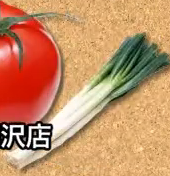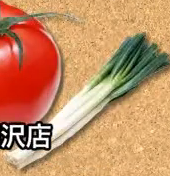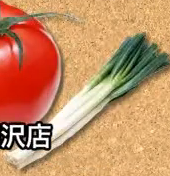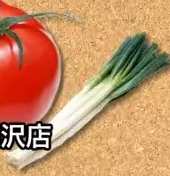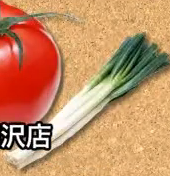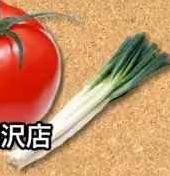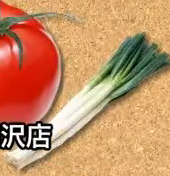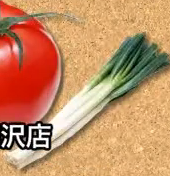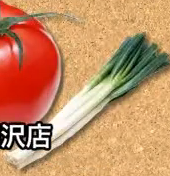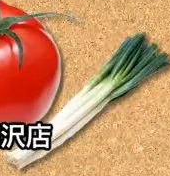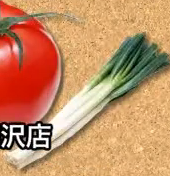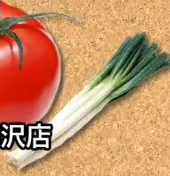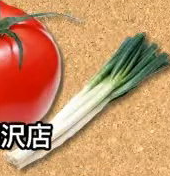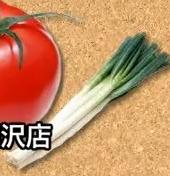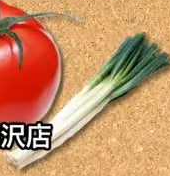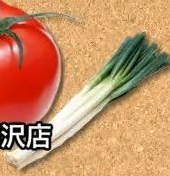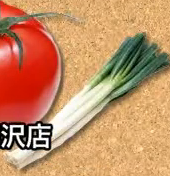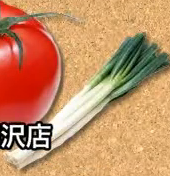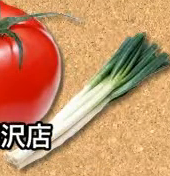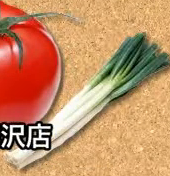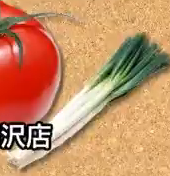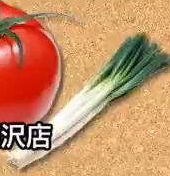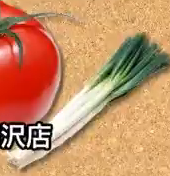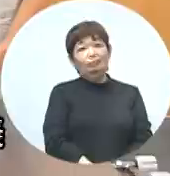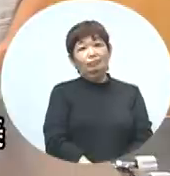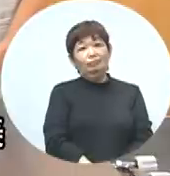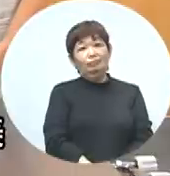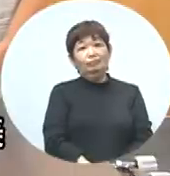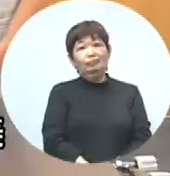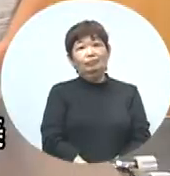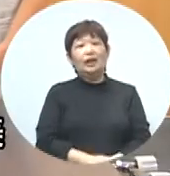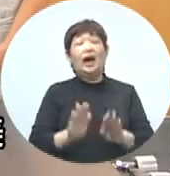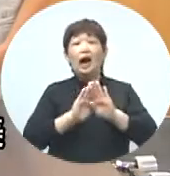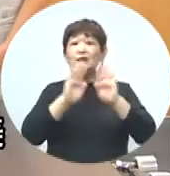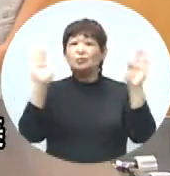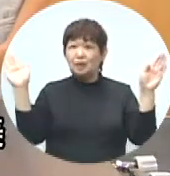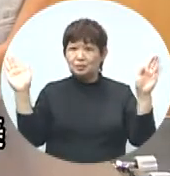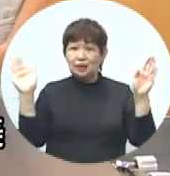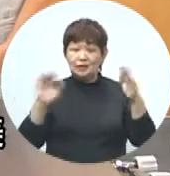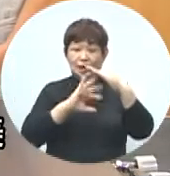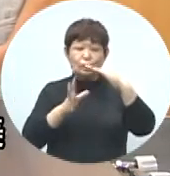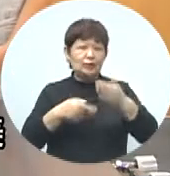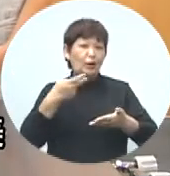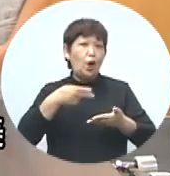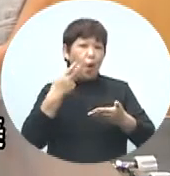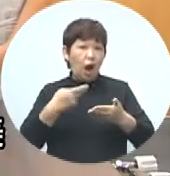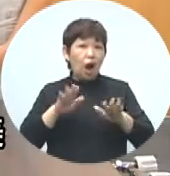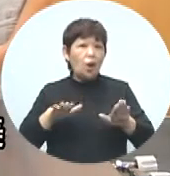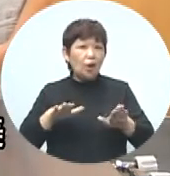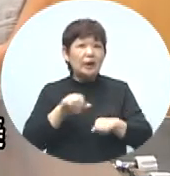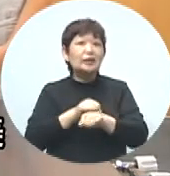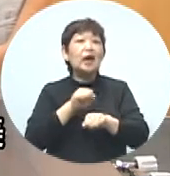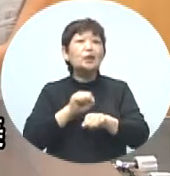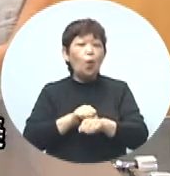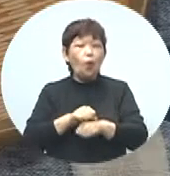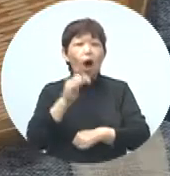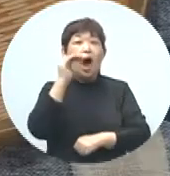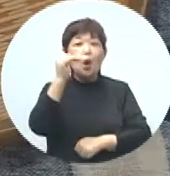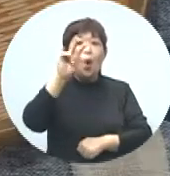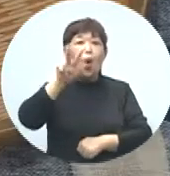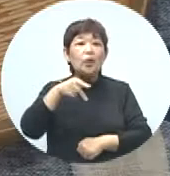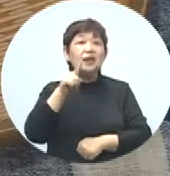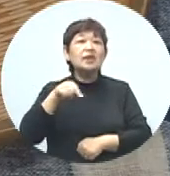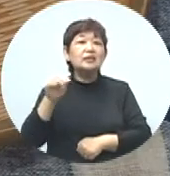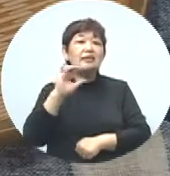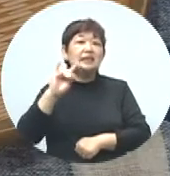食材で簡単クッキング、藤沢ご飯。 始まりました、藤沢ご飯。今回の食材はコリンキーです。 このコリ